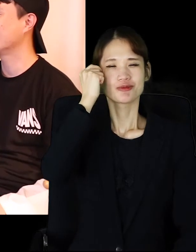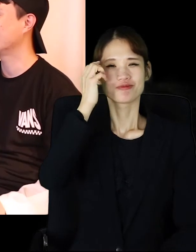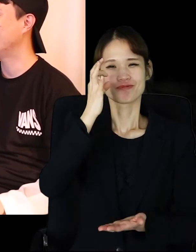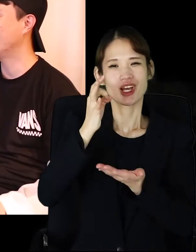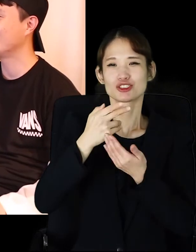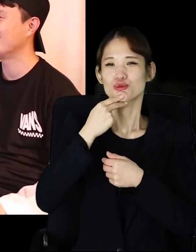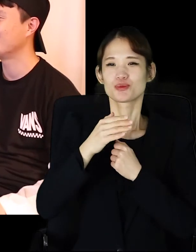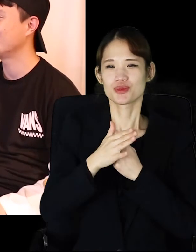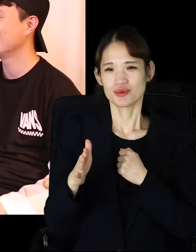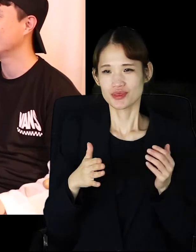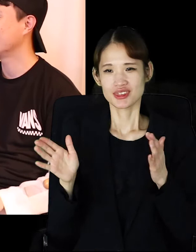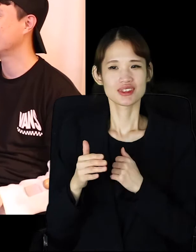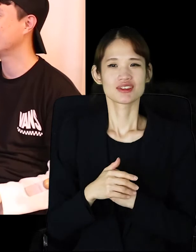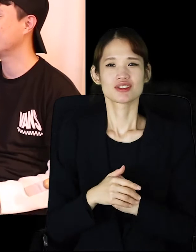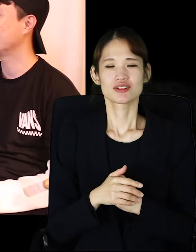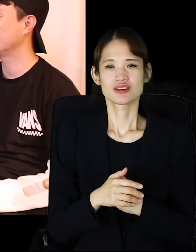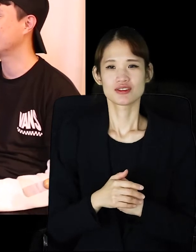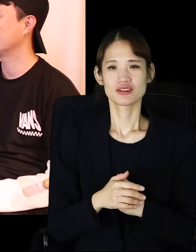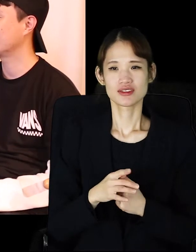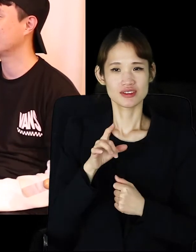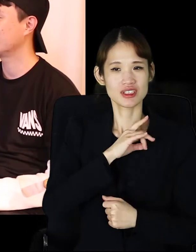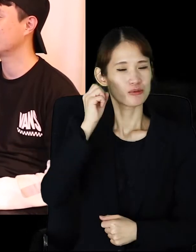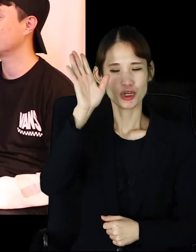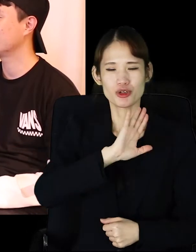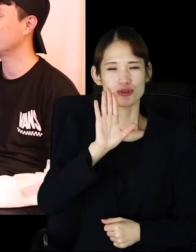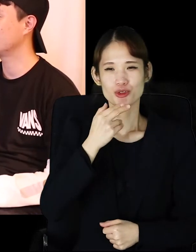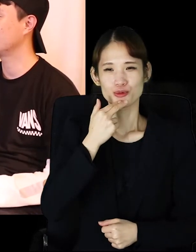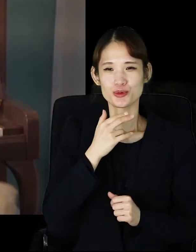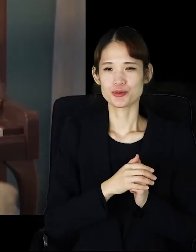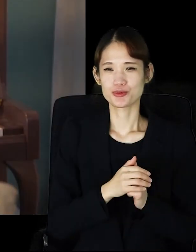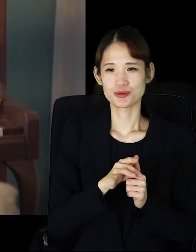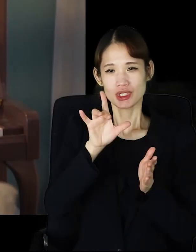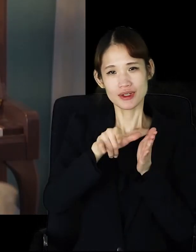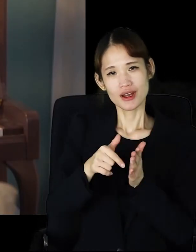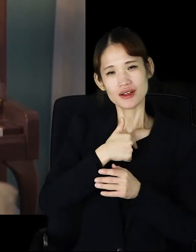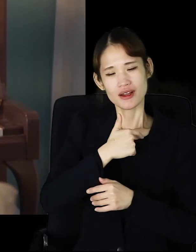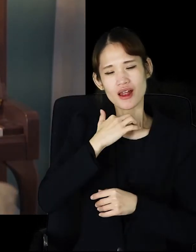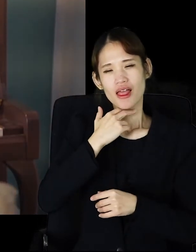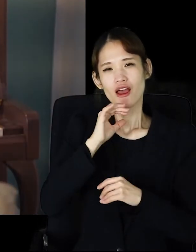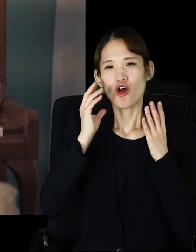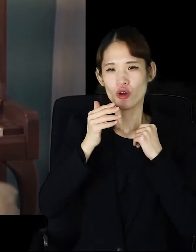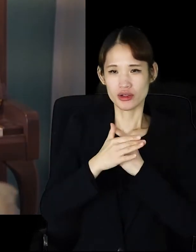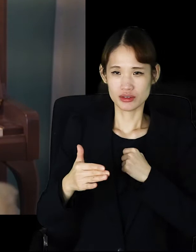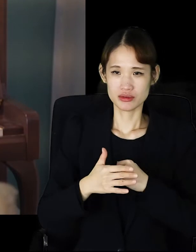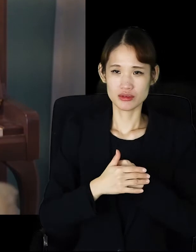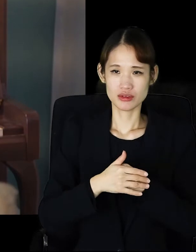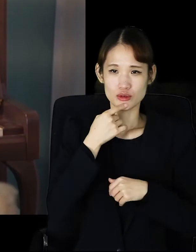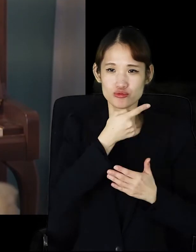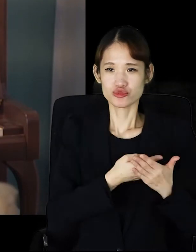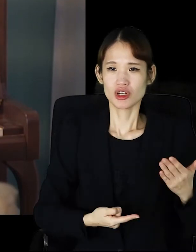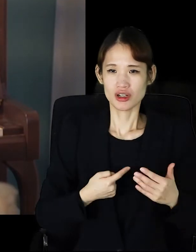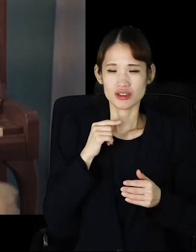만한 학교예요? 가치가 맞아요. 없다고 저는 생각을 아, 하고 네. 아예 이름도 까먹을 정도로 네. 그때 당시에는 너무 어렸으니까 부당하다라고 말을